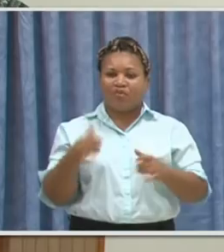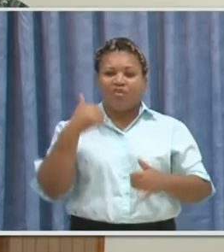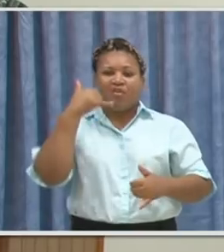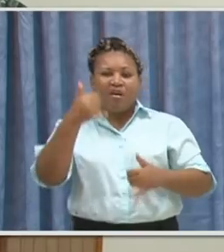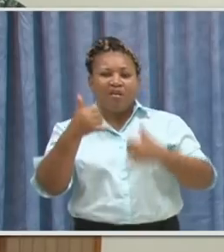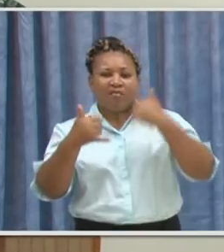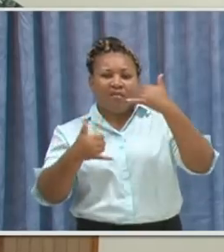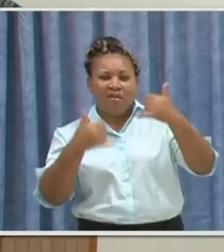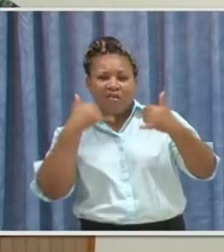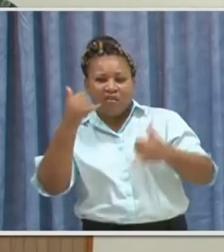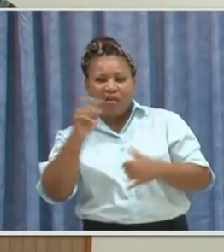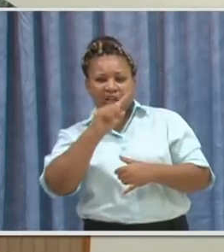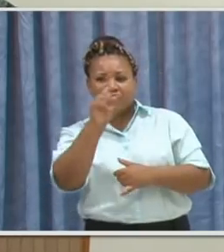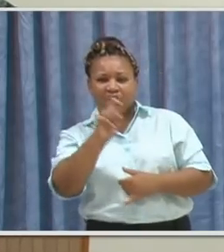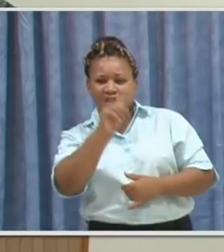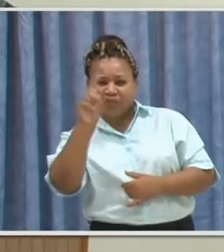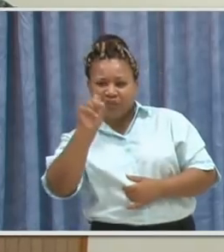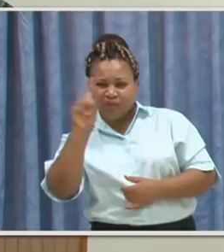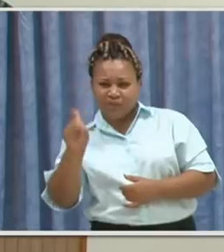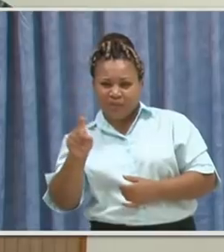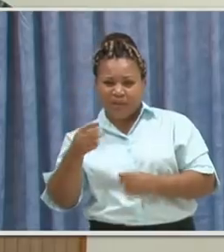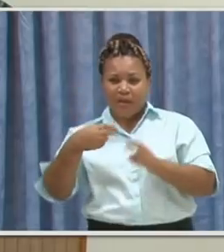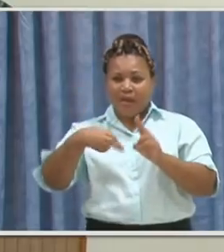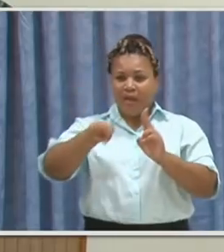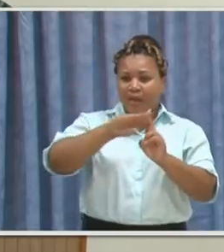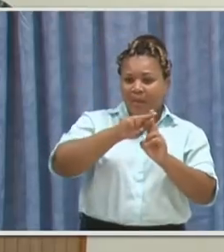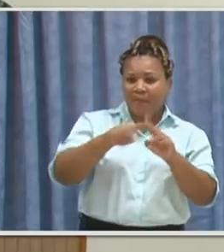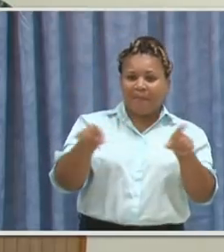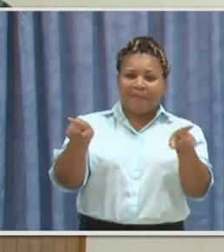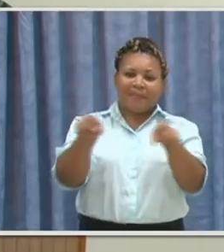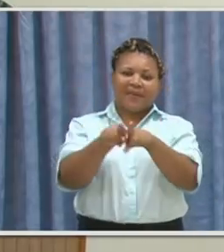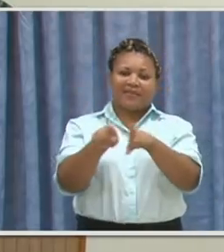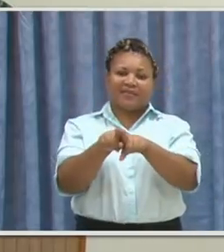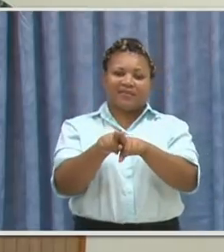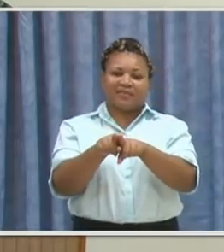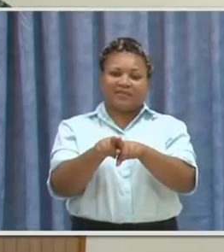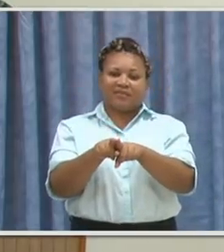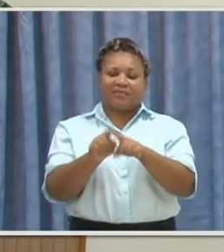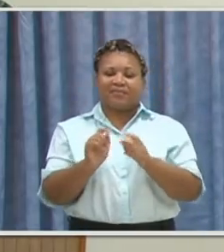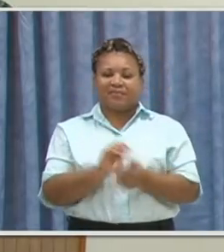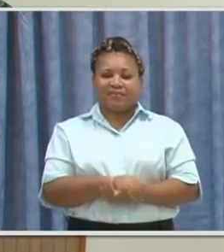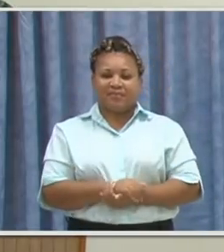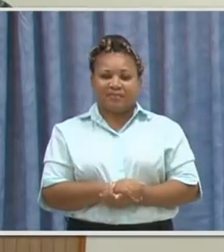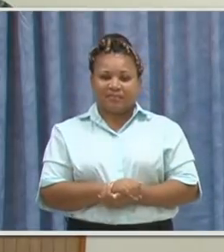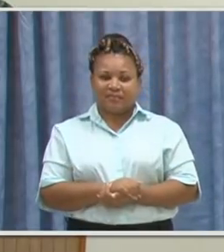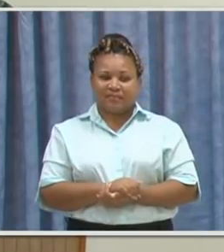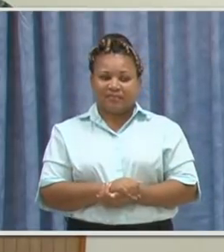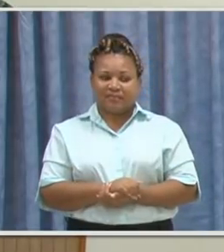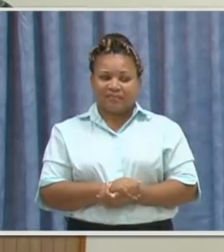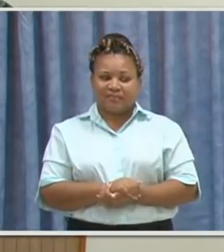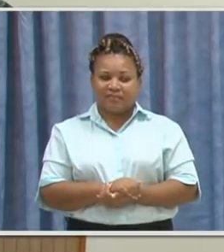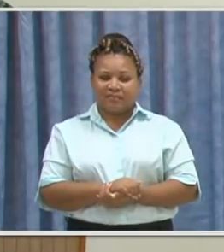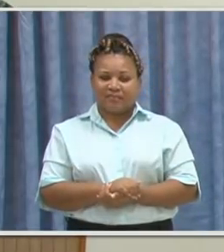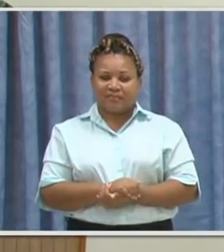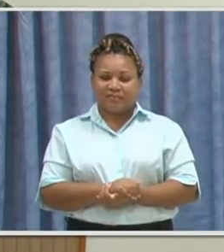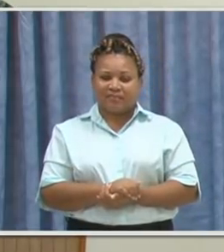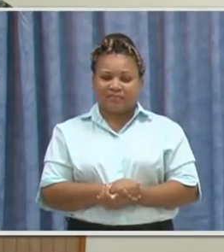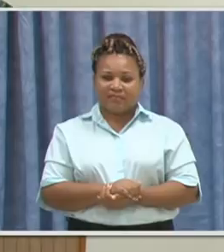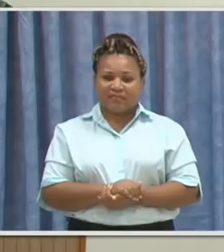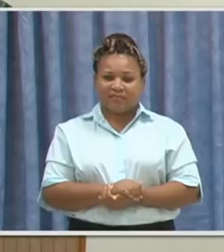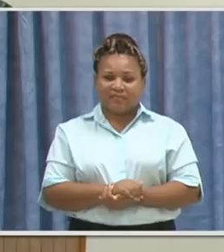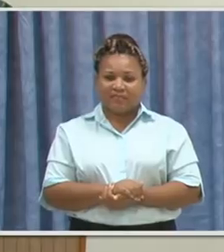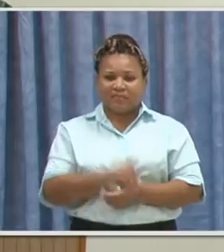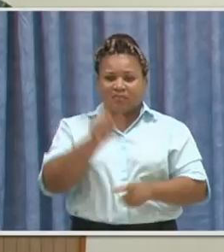10 fois nous répondre à cette question. Mais je crois que c'est important aussi pour le public connaître ce qu'il nous peut faire. Et nous peut continuer à travailler sur